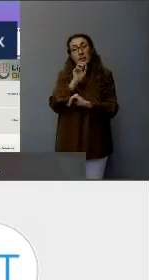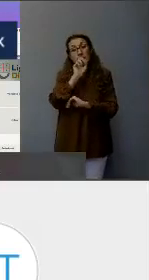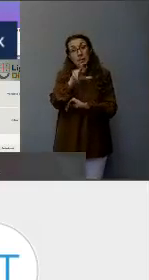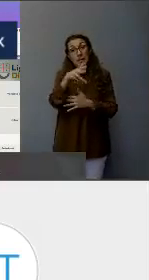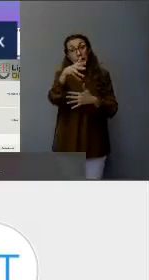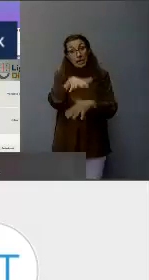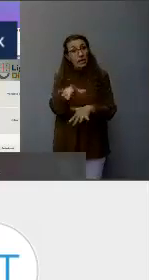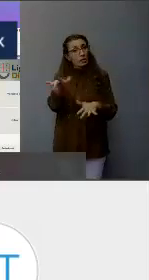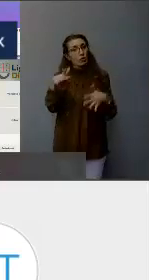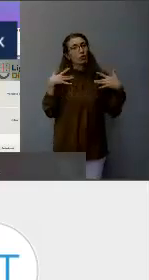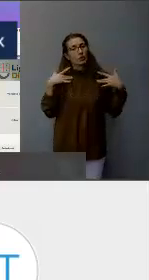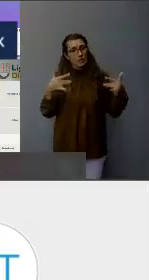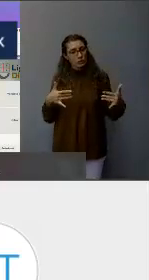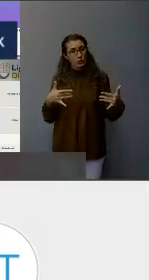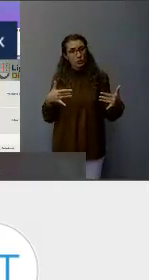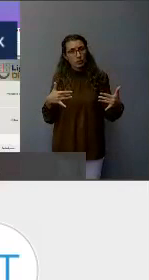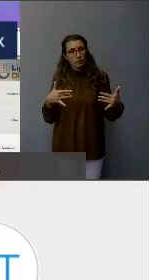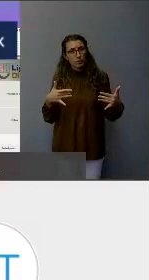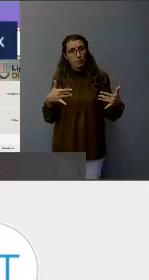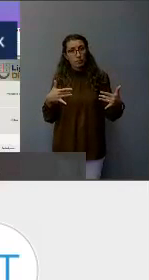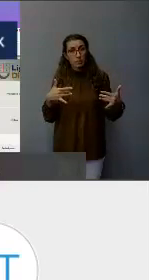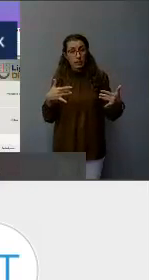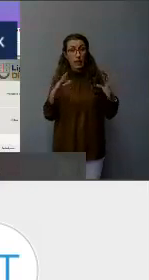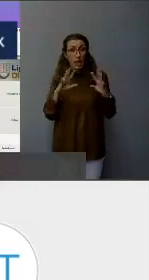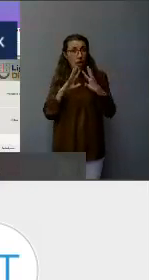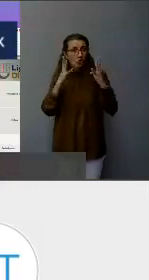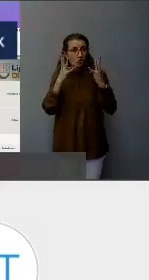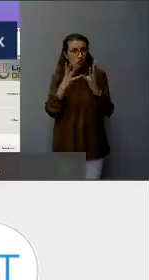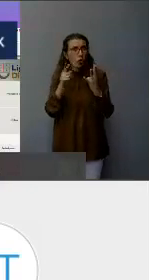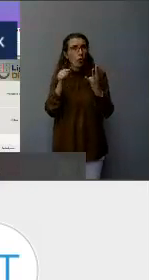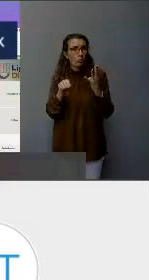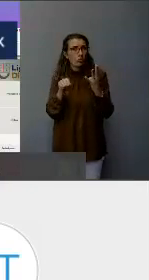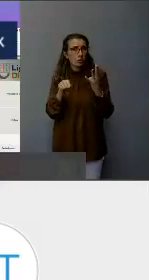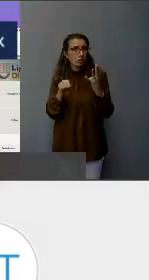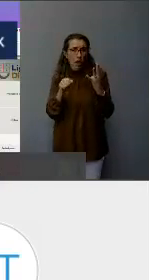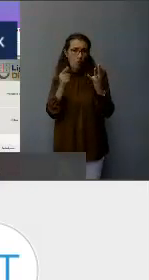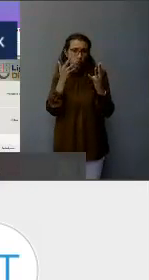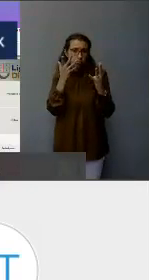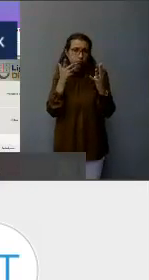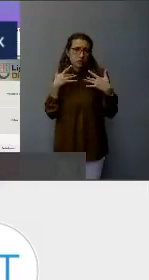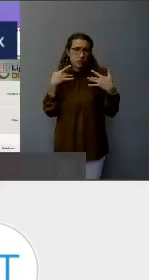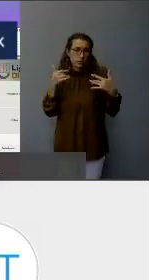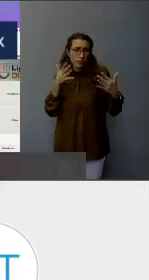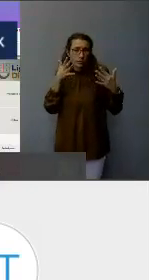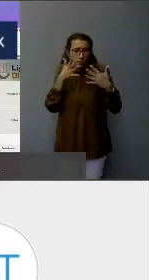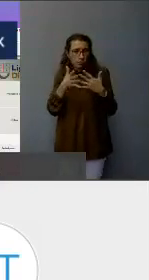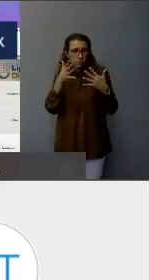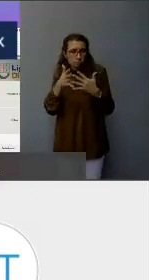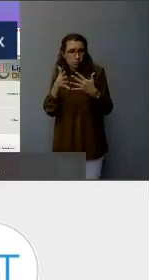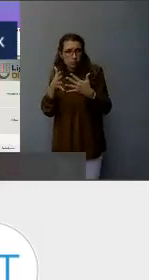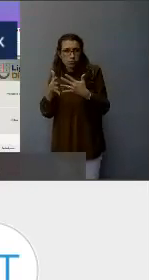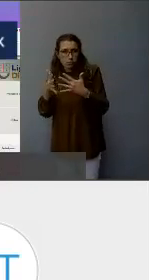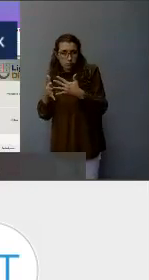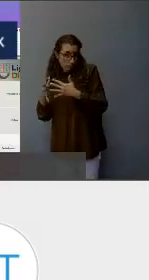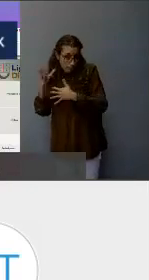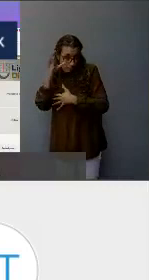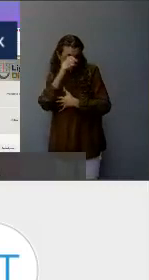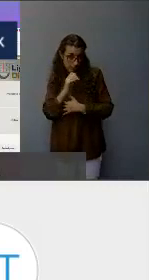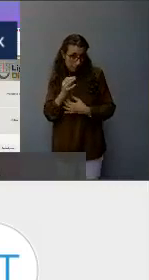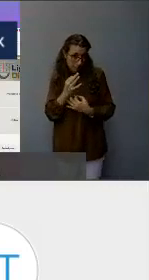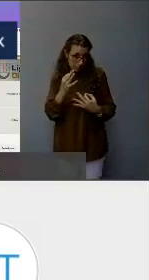disponibilità come giunta tutti gli approfondimenti che si rendessero necessari